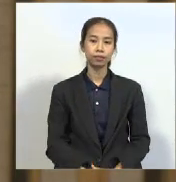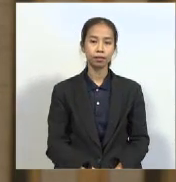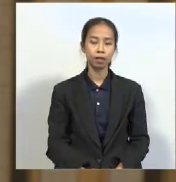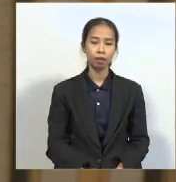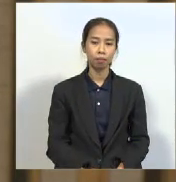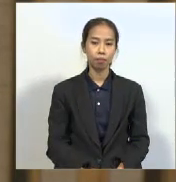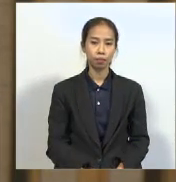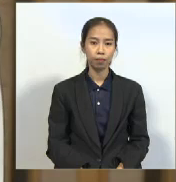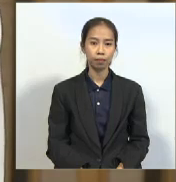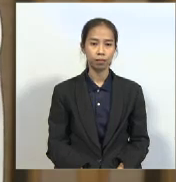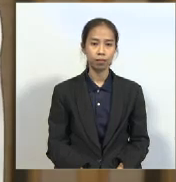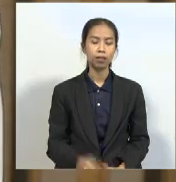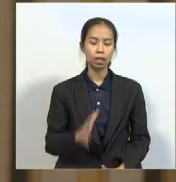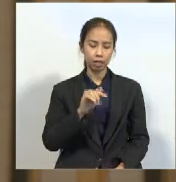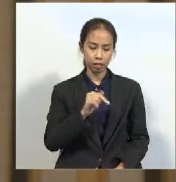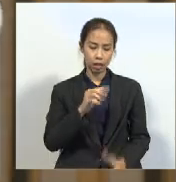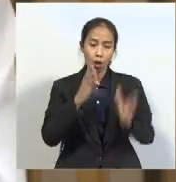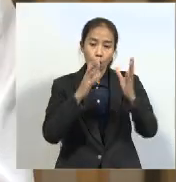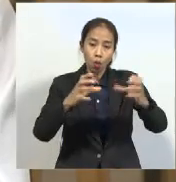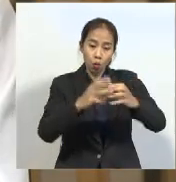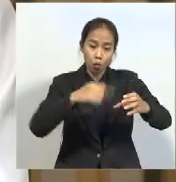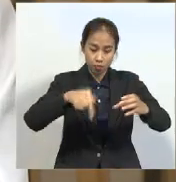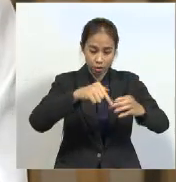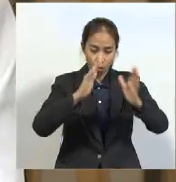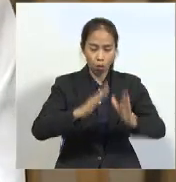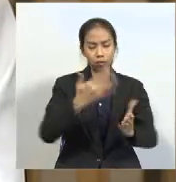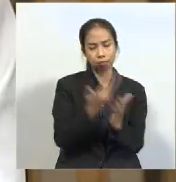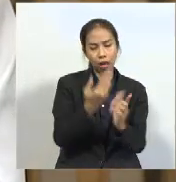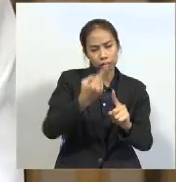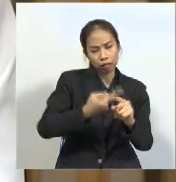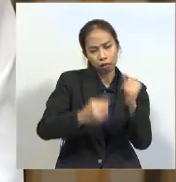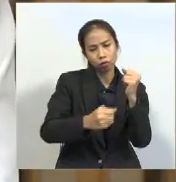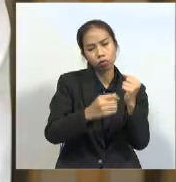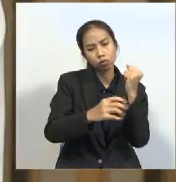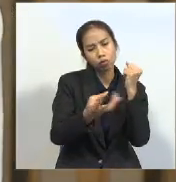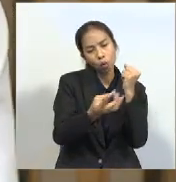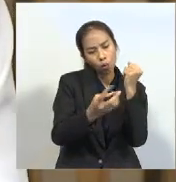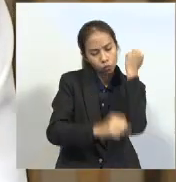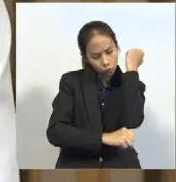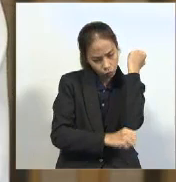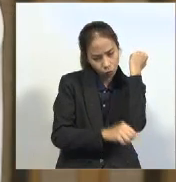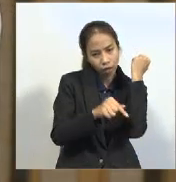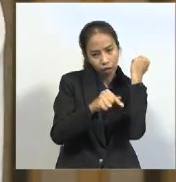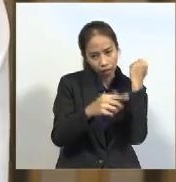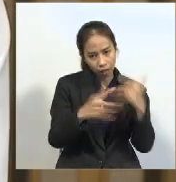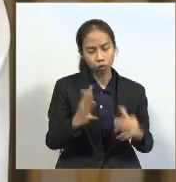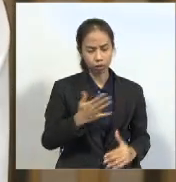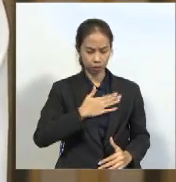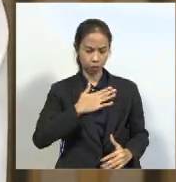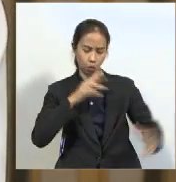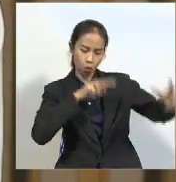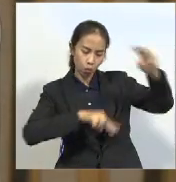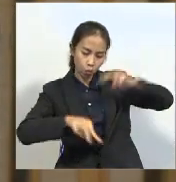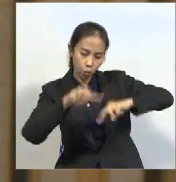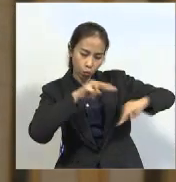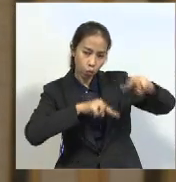มายที่เราต้องการดูแลทั้งสวัสดิการก็คือผู้มีรายได้น้อยเนี่ยนะครับเราได้ดูแลคนเหล่านั้น